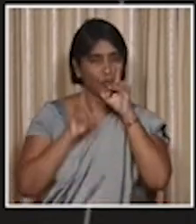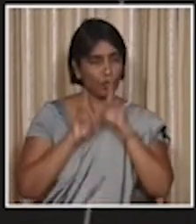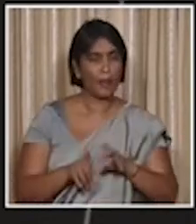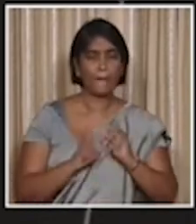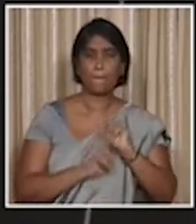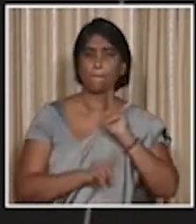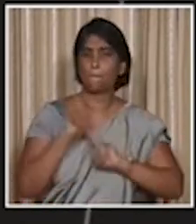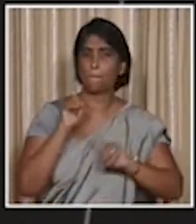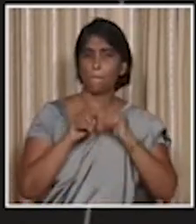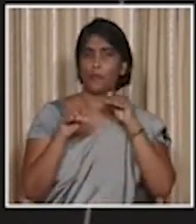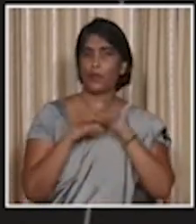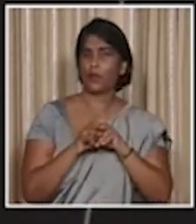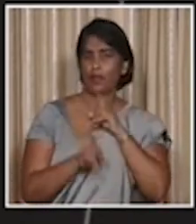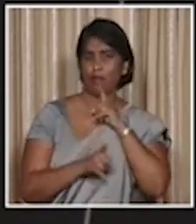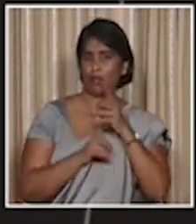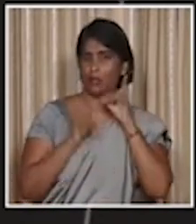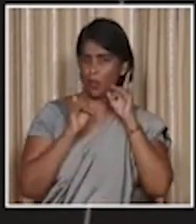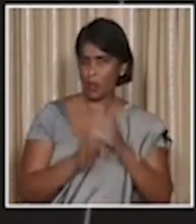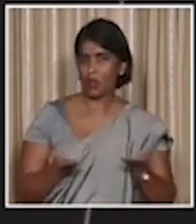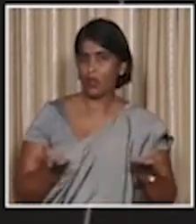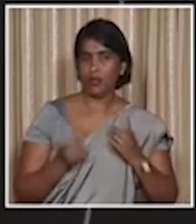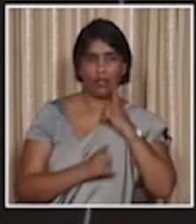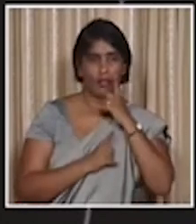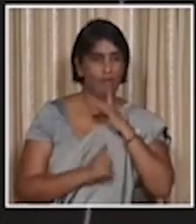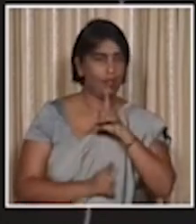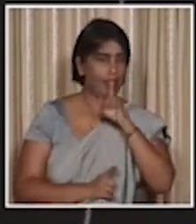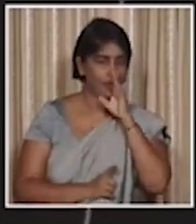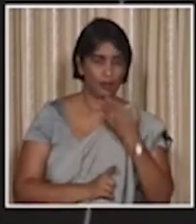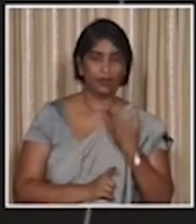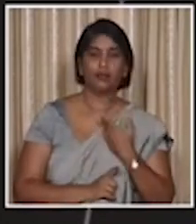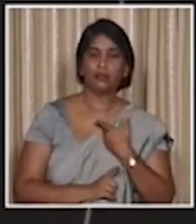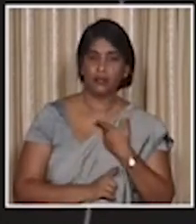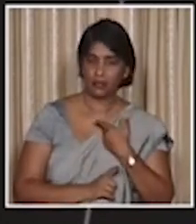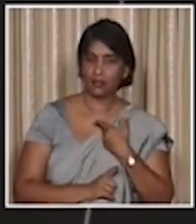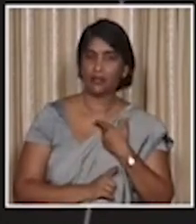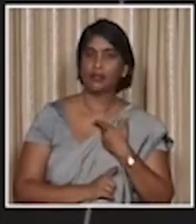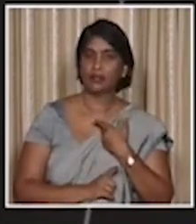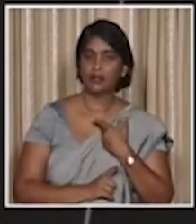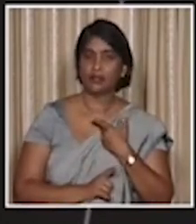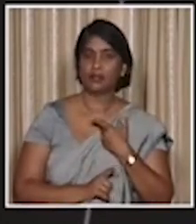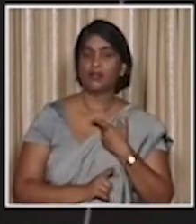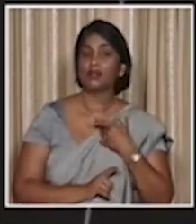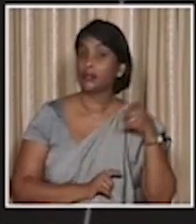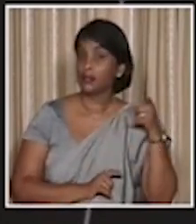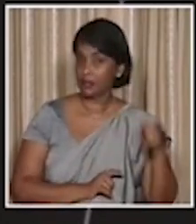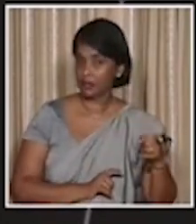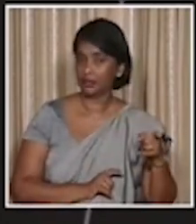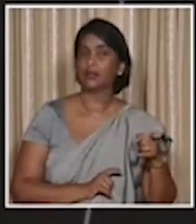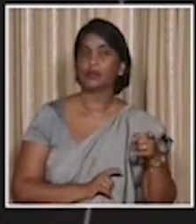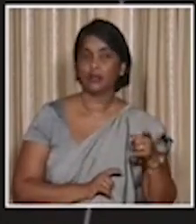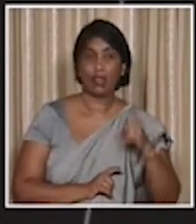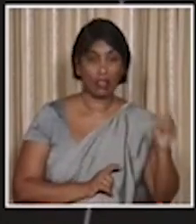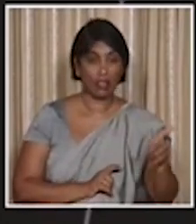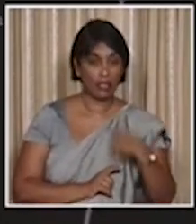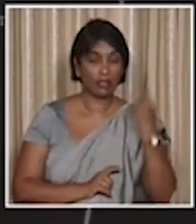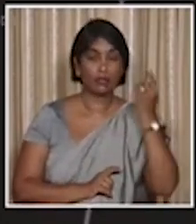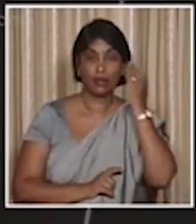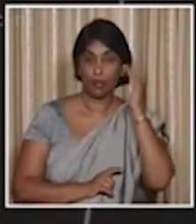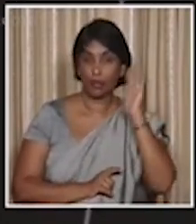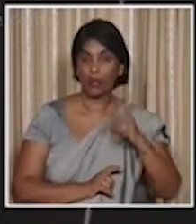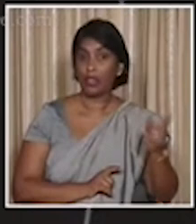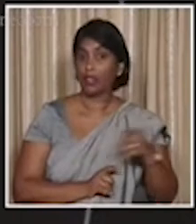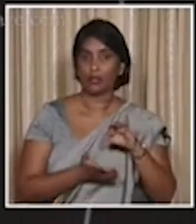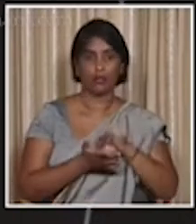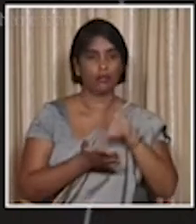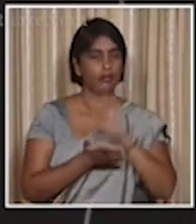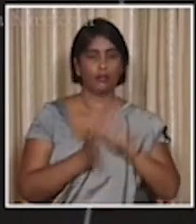මේ පාර්ලිමේන්තුව තුල කතා කරන්න මෙහෙම දේවල් සිද්ධ වෙනවා කියන එකට ඉතින් මම හිතනවා Make එක දවසකට කාන්තාව වෙනුවෙන් දිනයක්